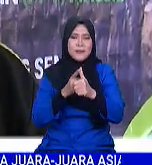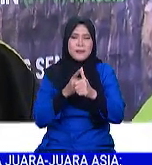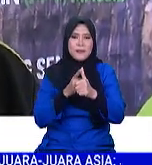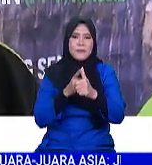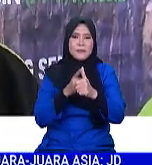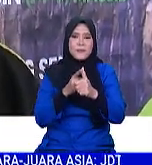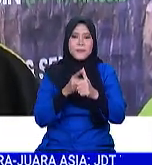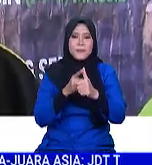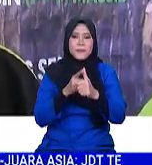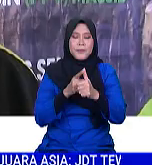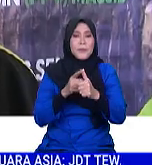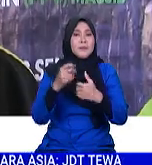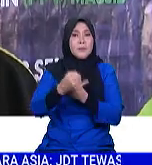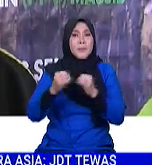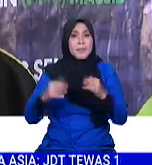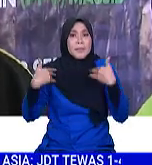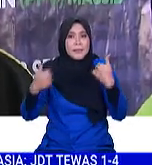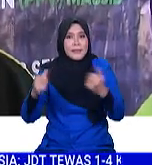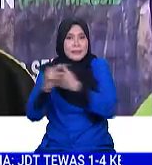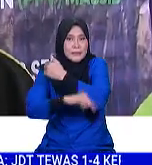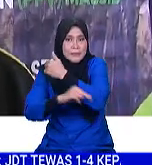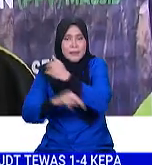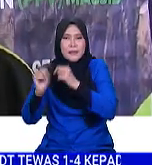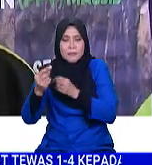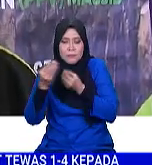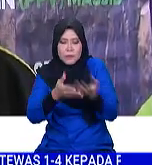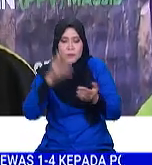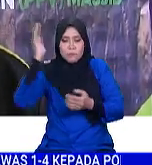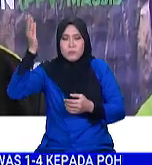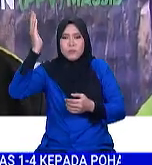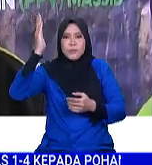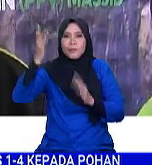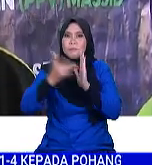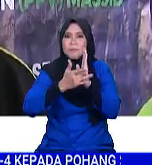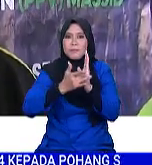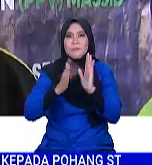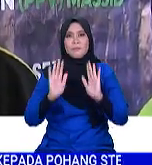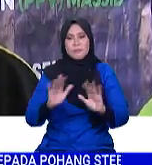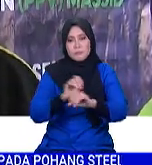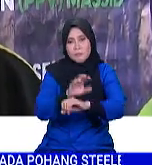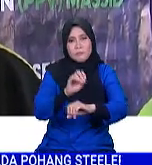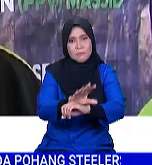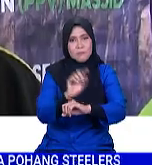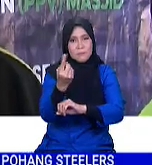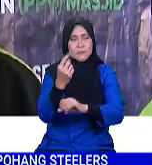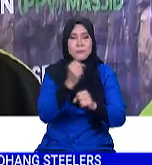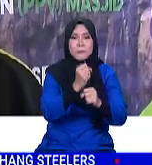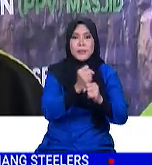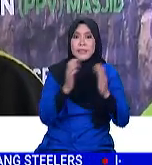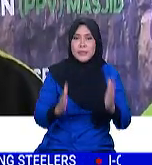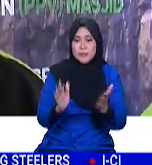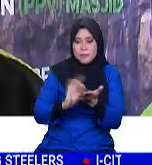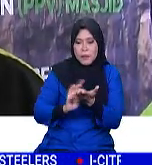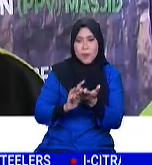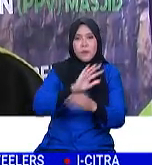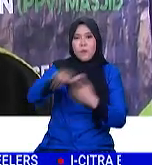So pihak Jabatan Kesihatan Negeri hanya memberi taklimat kesihatan teknikal saja, nasihat saja. Petugas perawat semua